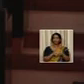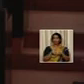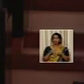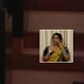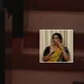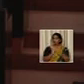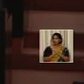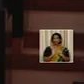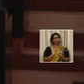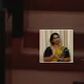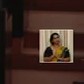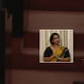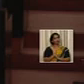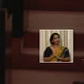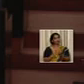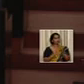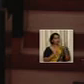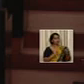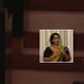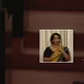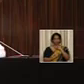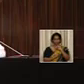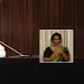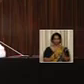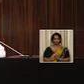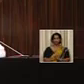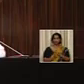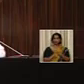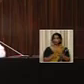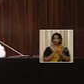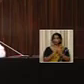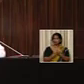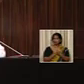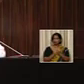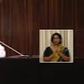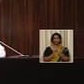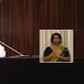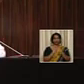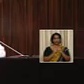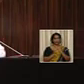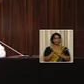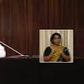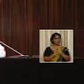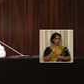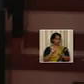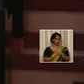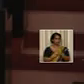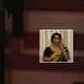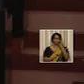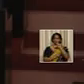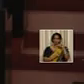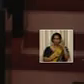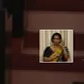පිළිබඳව ආංශික අධීක්ෂණ කාර්ක සභාවට යොමු කළ යුතුයි මම යෝජනා කරමි. කරු ප්‍රවාහන හා මහා මාර්ග අමාත්‍යතුමා සහ ජනමාධ්‍ය අමාත්‍යතුමා. 2018